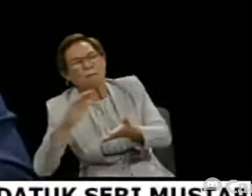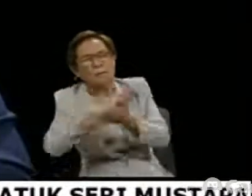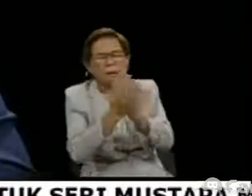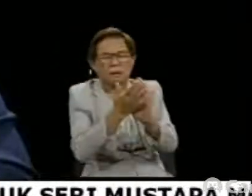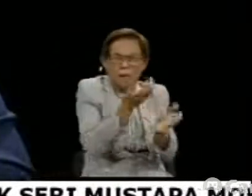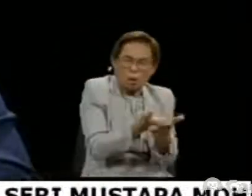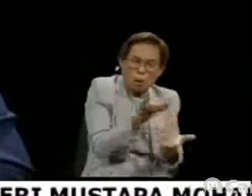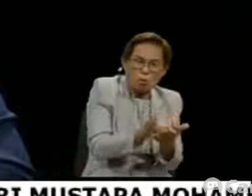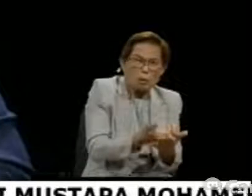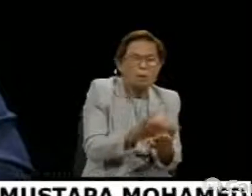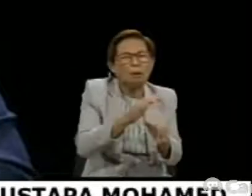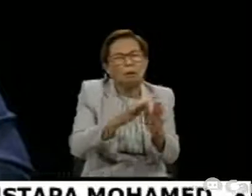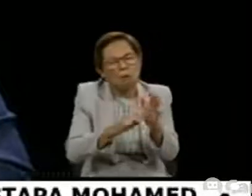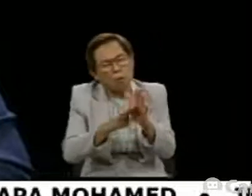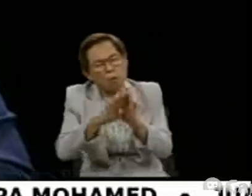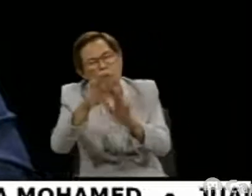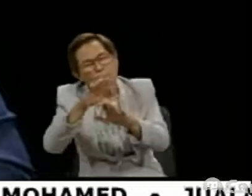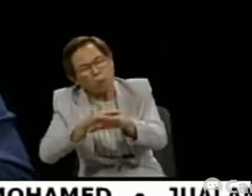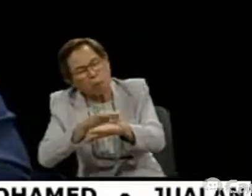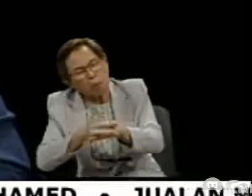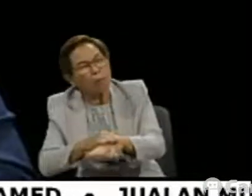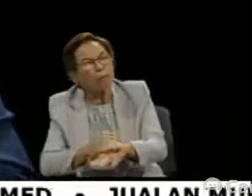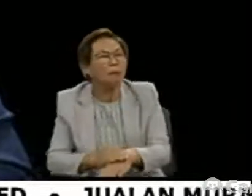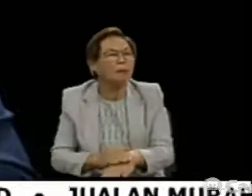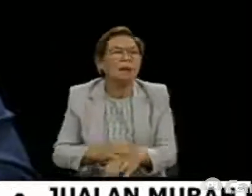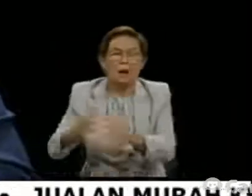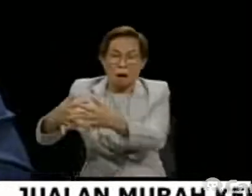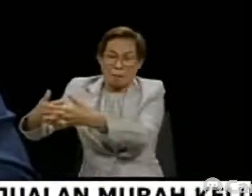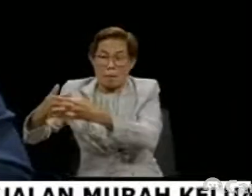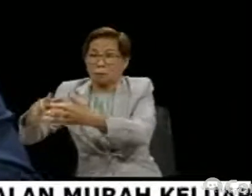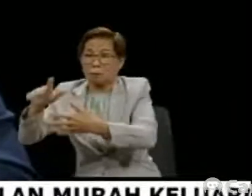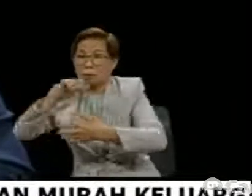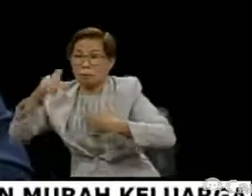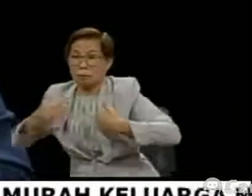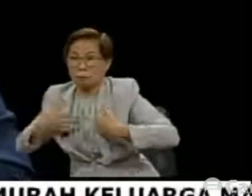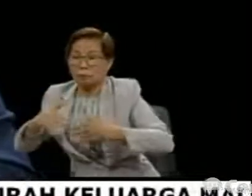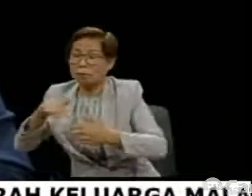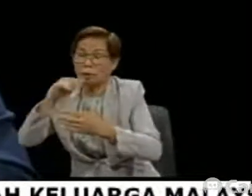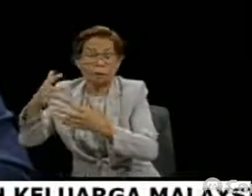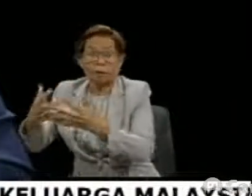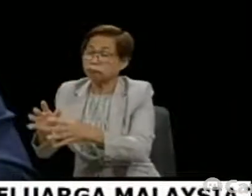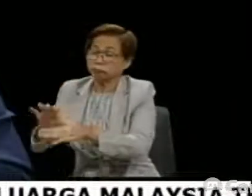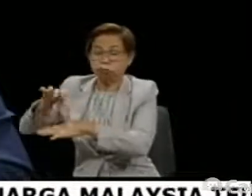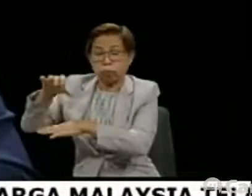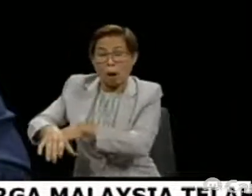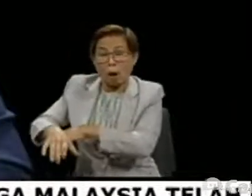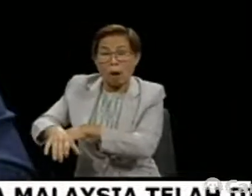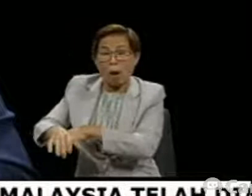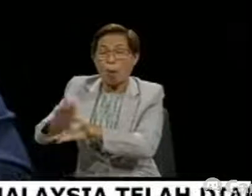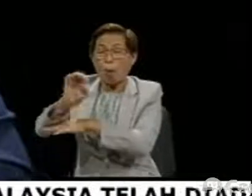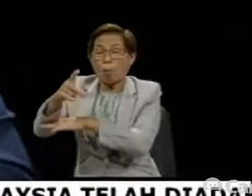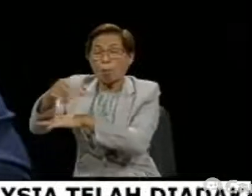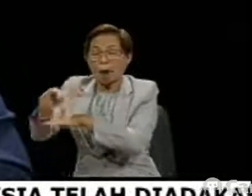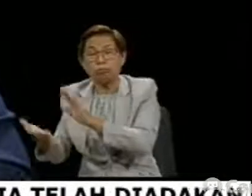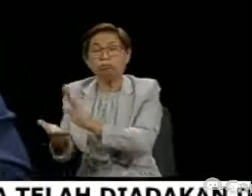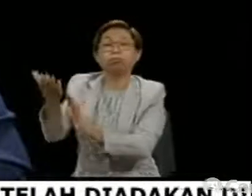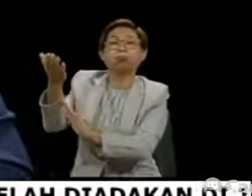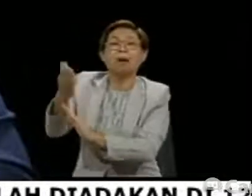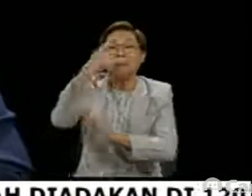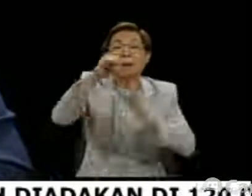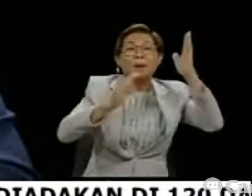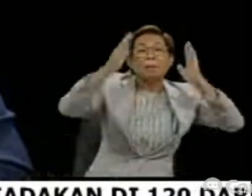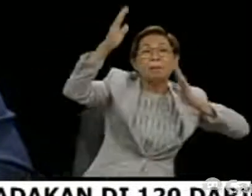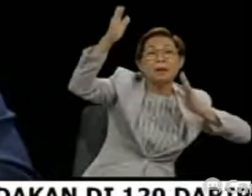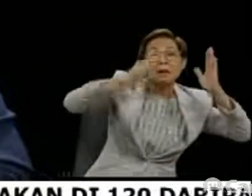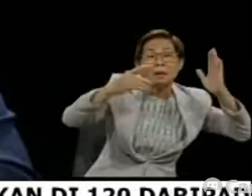pun lebih platnya itulah tetapi tidak Amerika Serikat tidak ada pilihan bagi Malaysia Semarang langkah sebelum tulisan